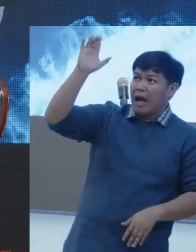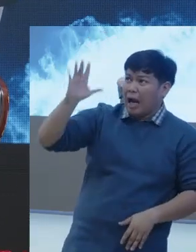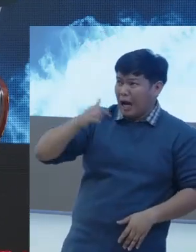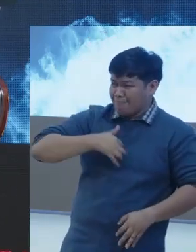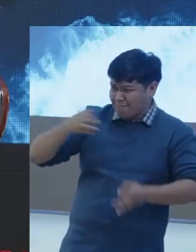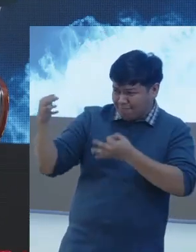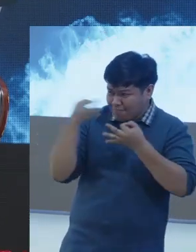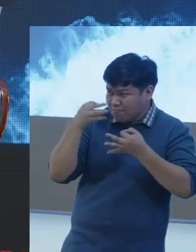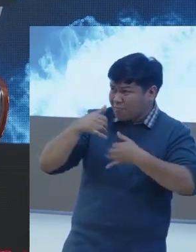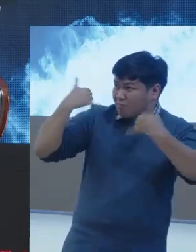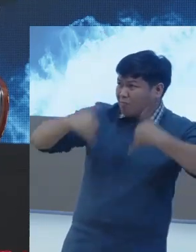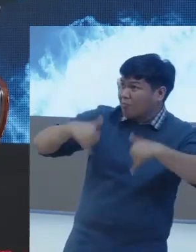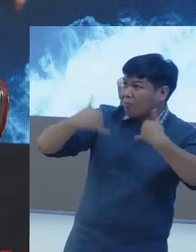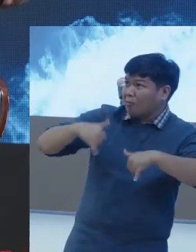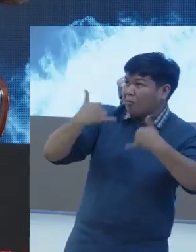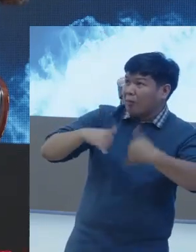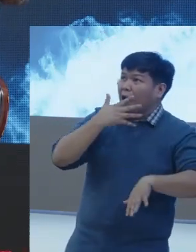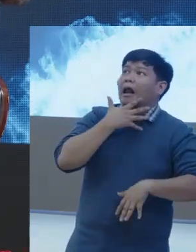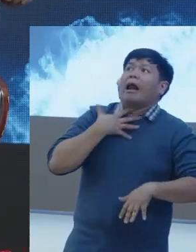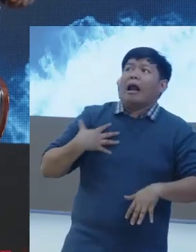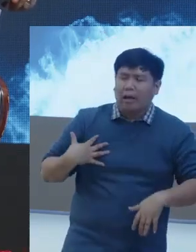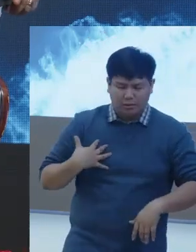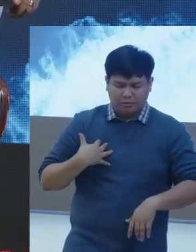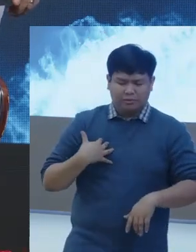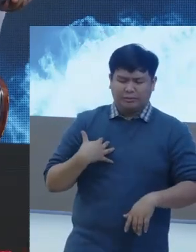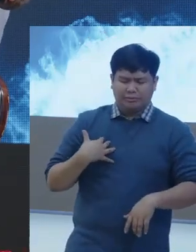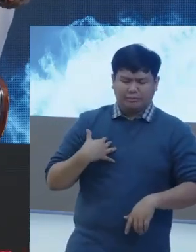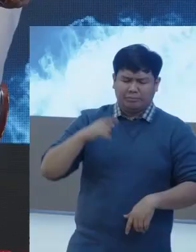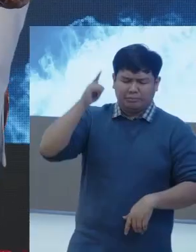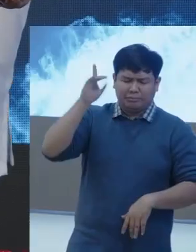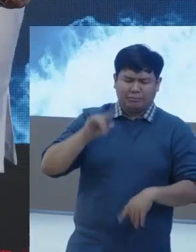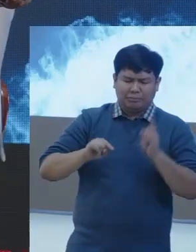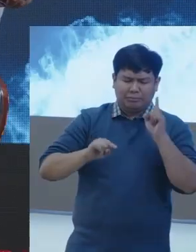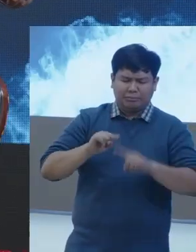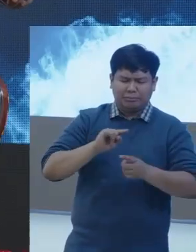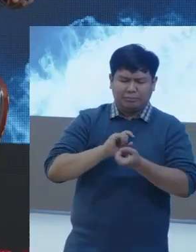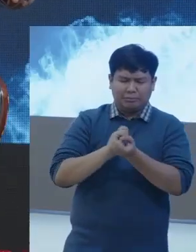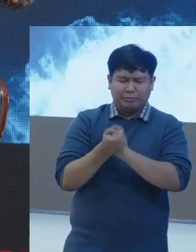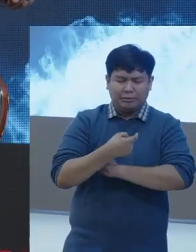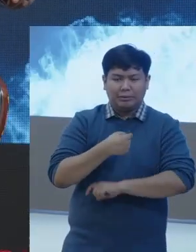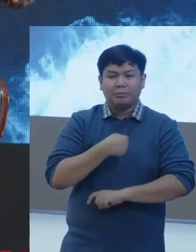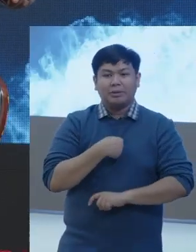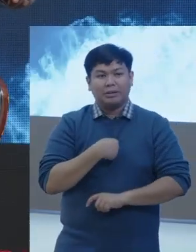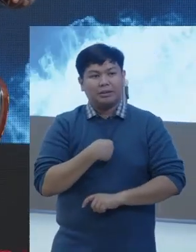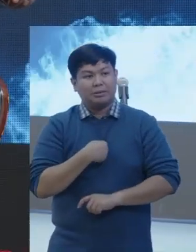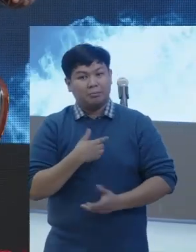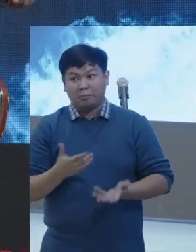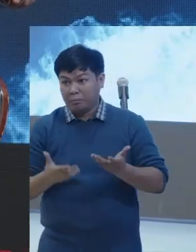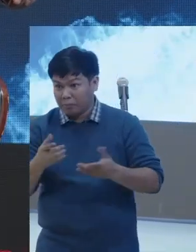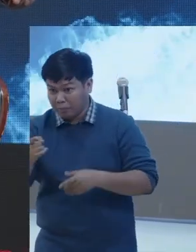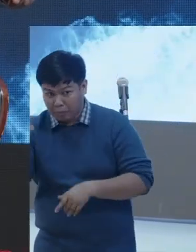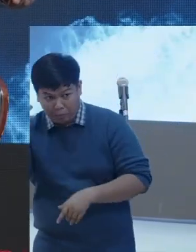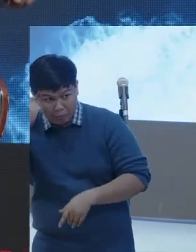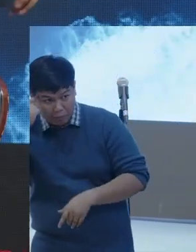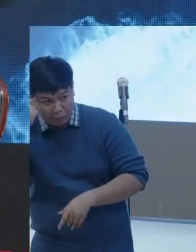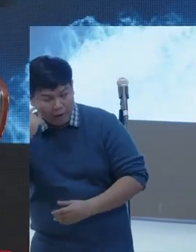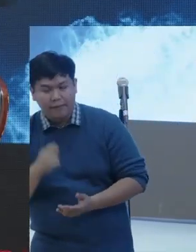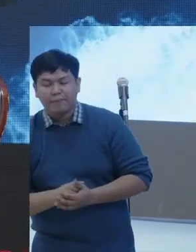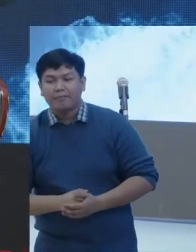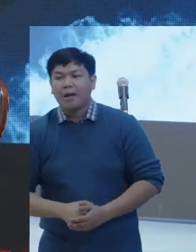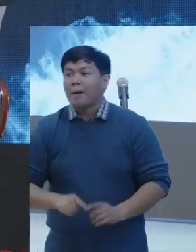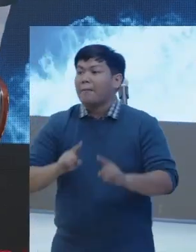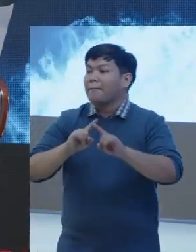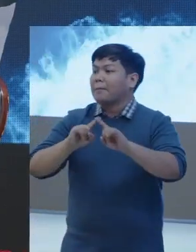addiction, hindi na ako pwedeng baguhin ng ating Diyos. Well, ang